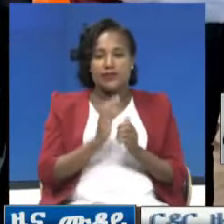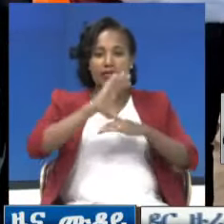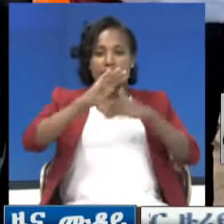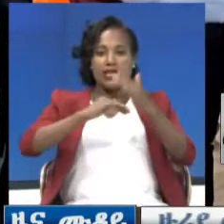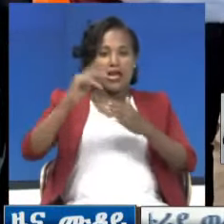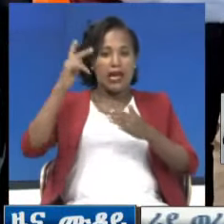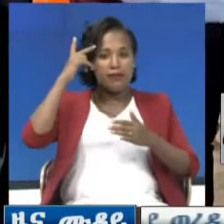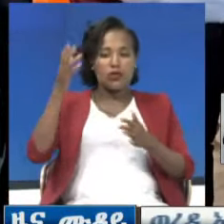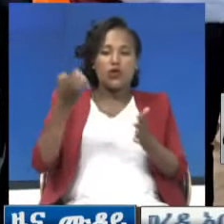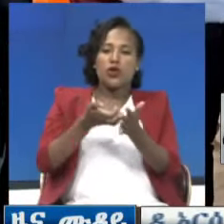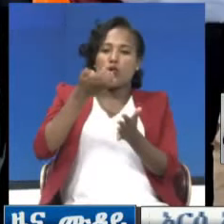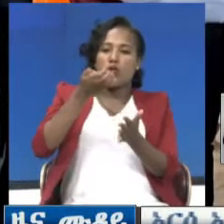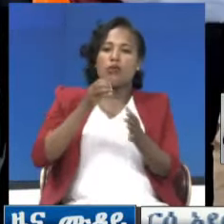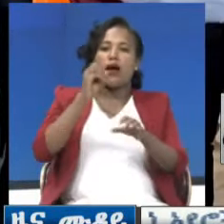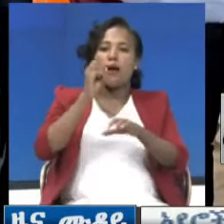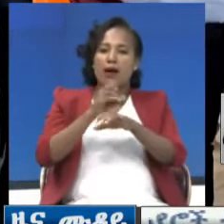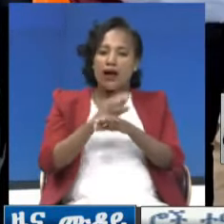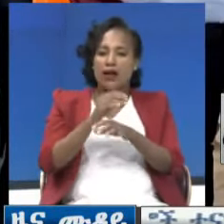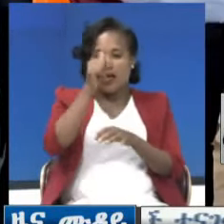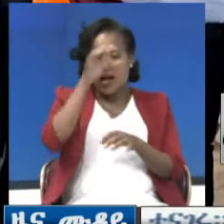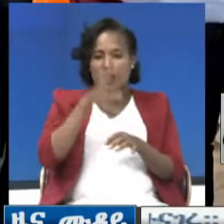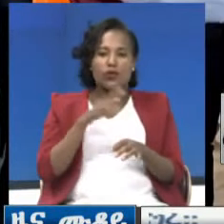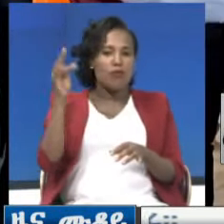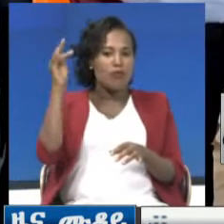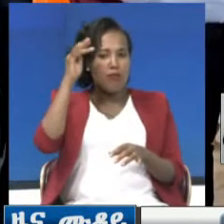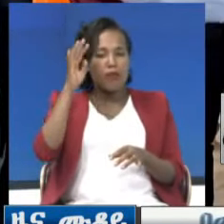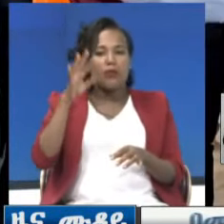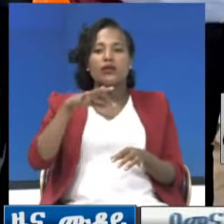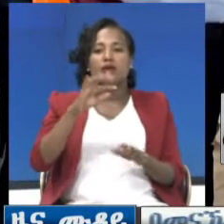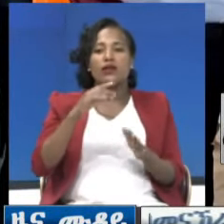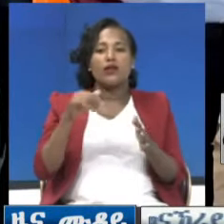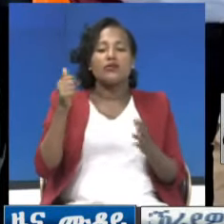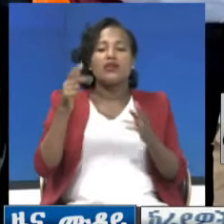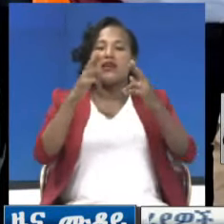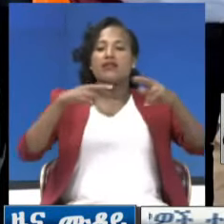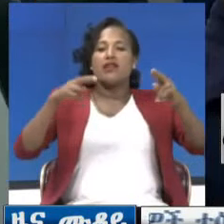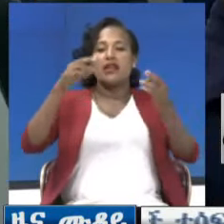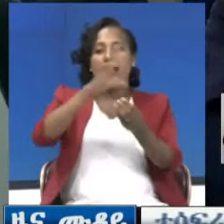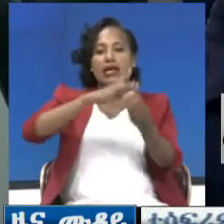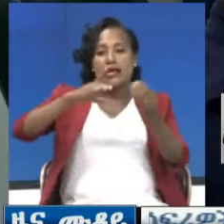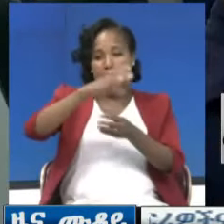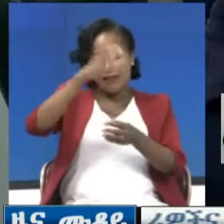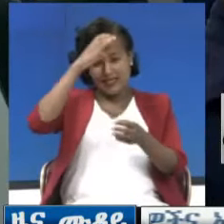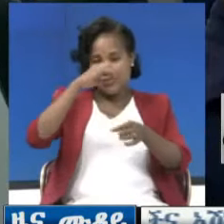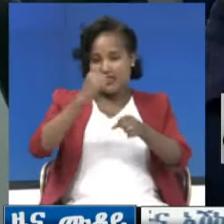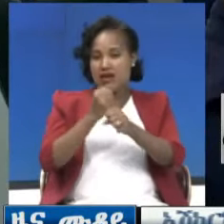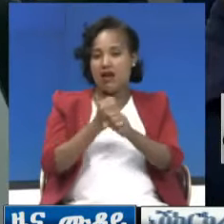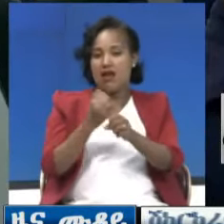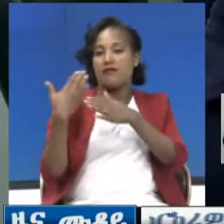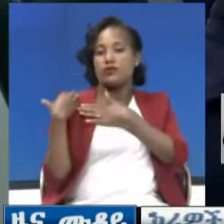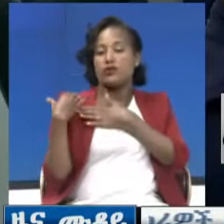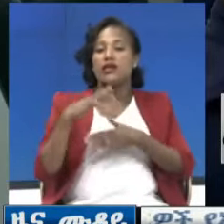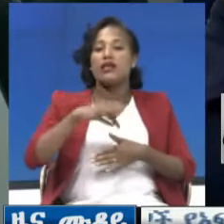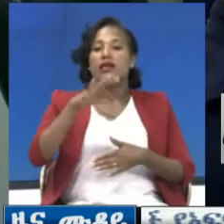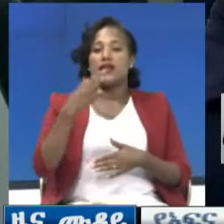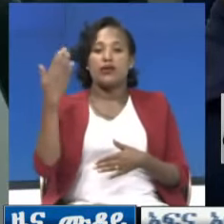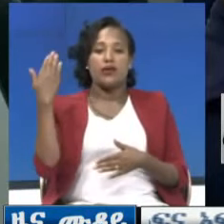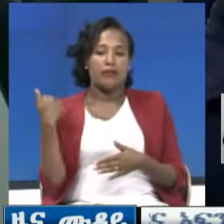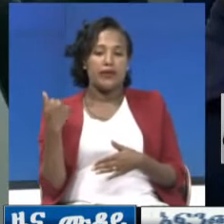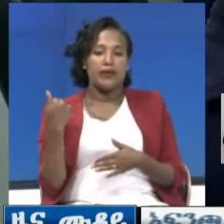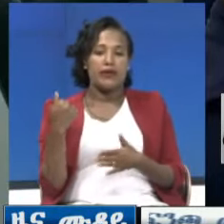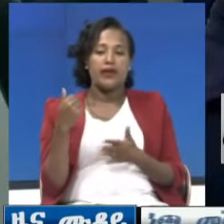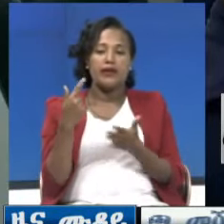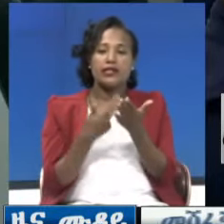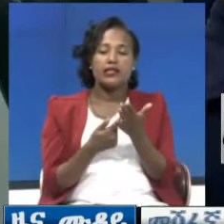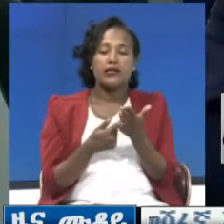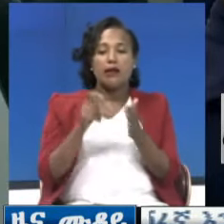የጠቅላይ ሚኒስትሩ የኢኮኖሚ አማካሪም አቶ ማሞ ምህረቱ ተገኝተዋል። ሌሎች የፌዴራልና የክልል የመንግስት የስራ ኃላፊዎችም ተገኝተው ነበር።